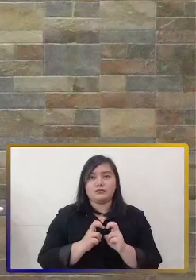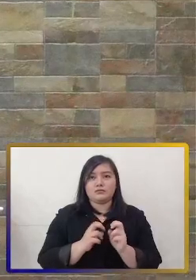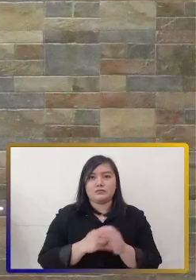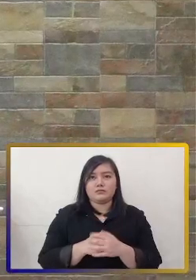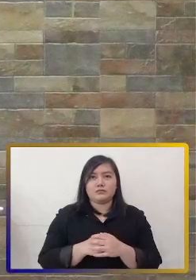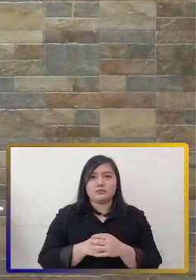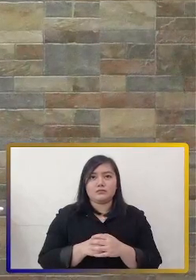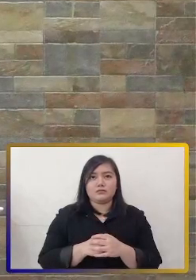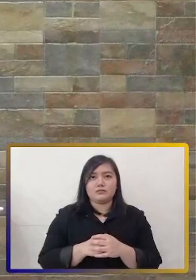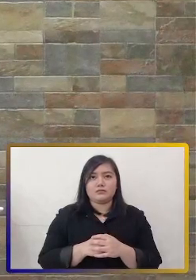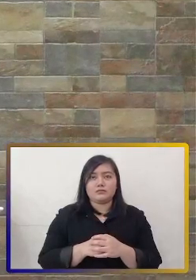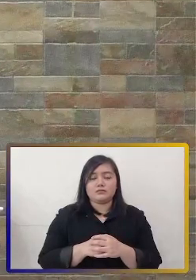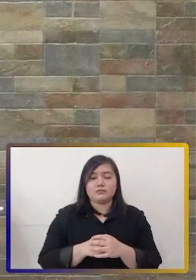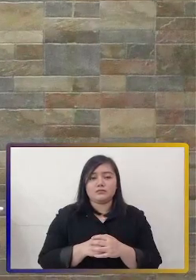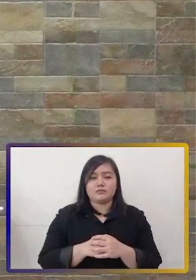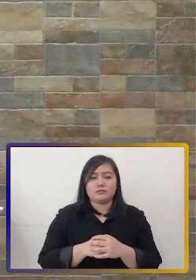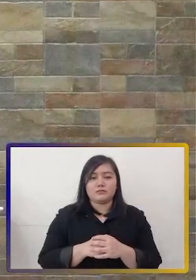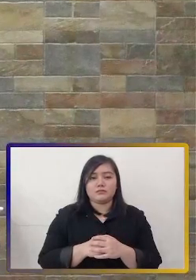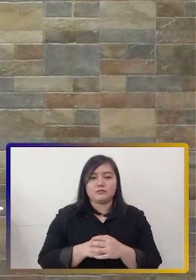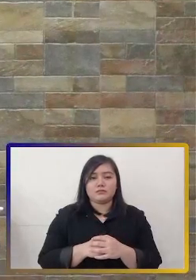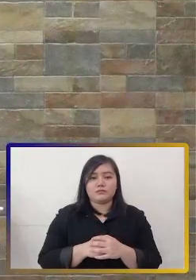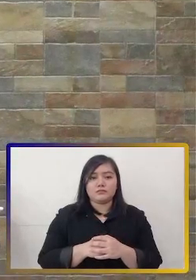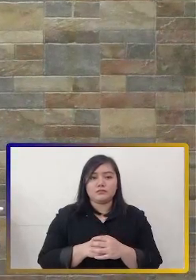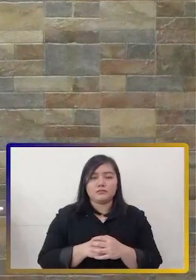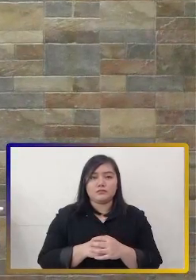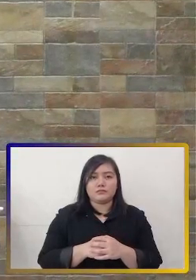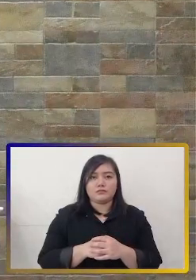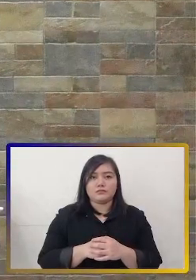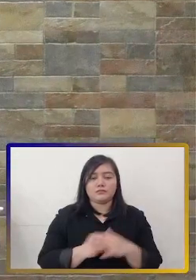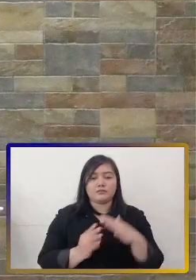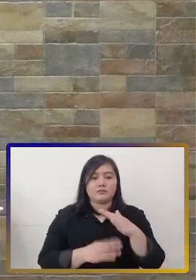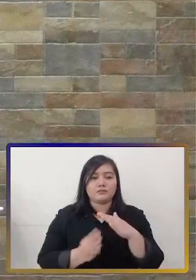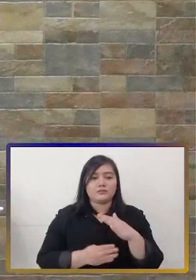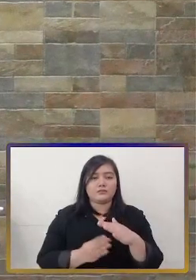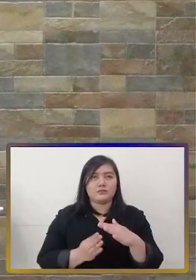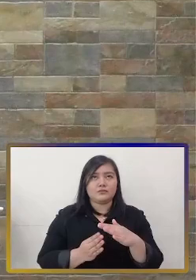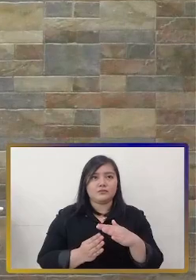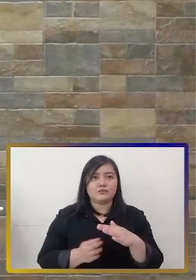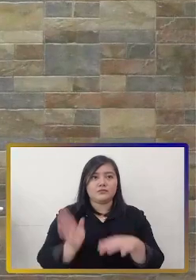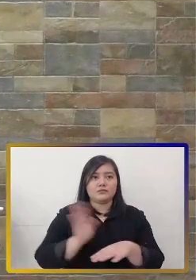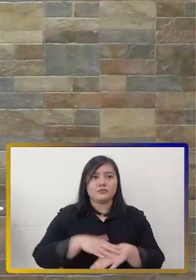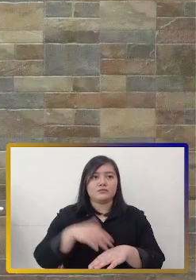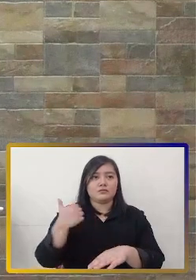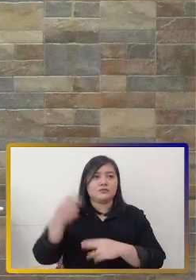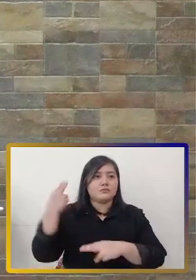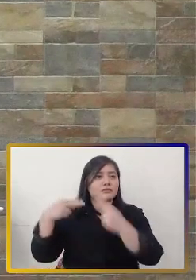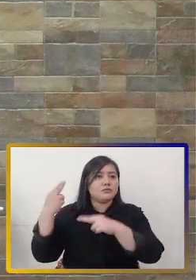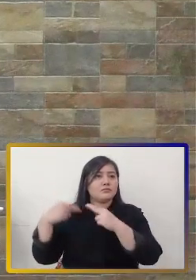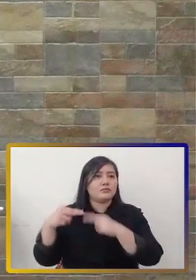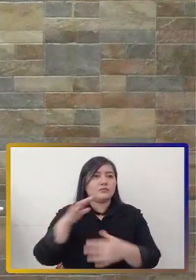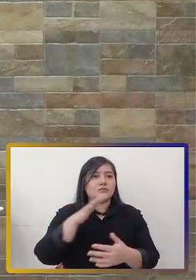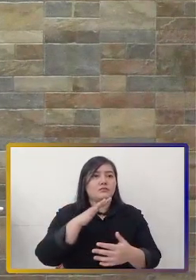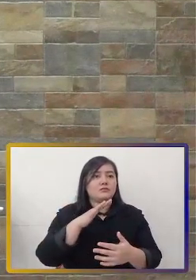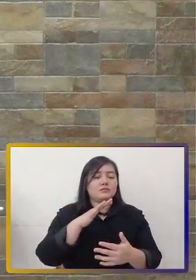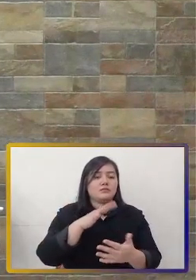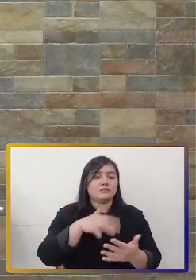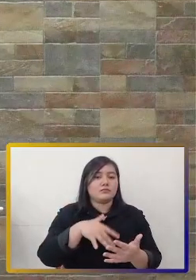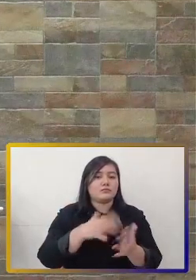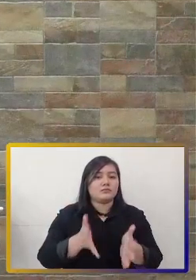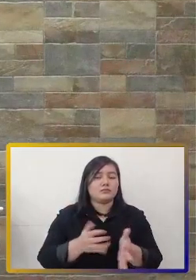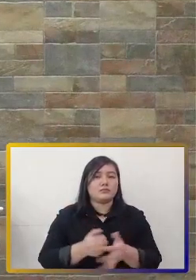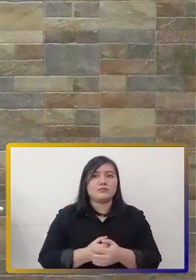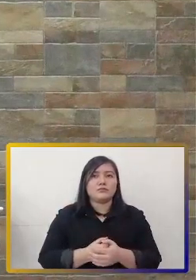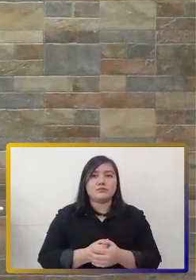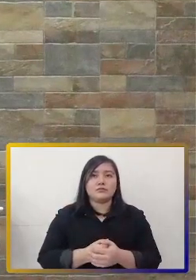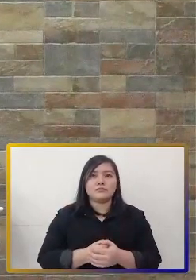tinatawag po natin, ito po ay according to the some historians as well, na makikita po natin, it is also possible